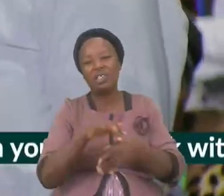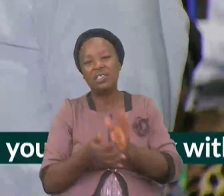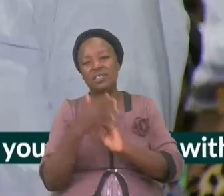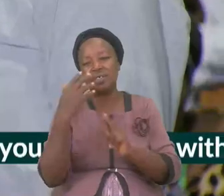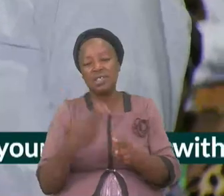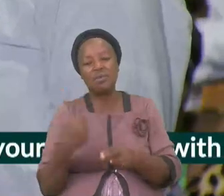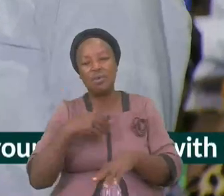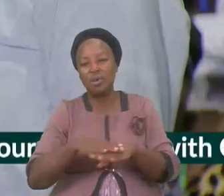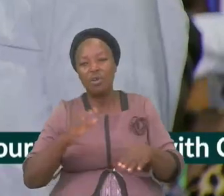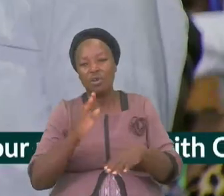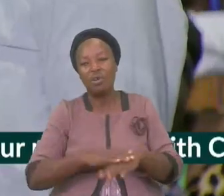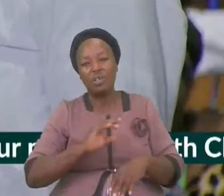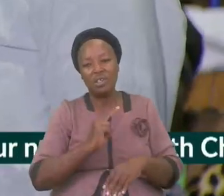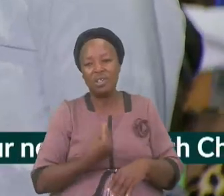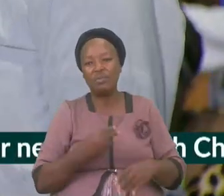Jésus.